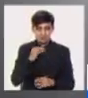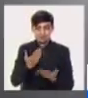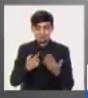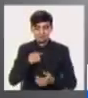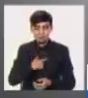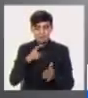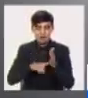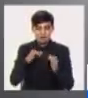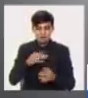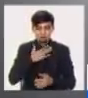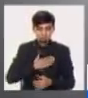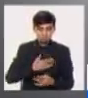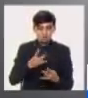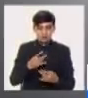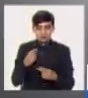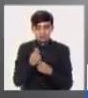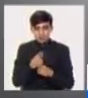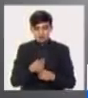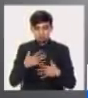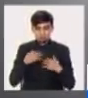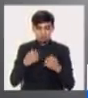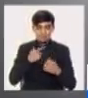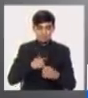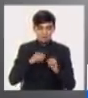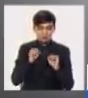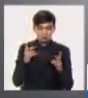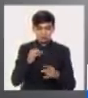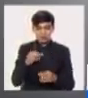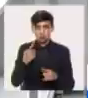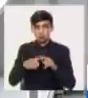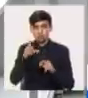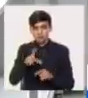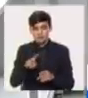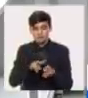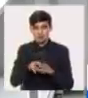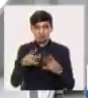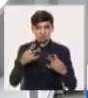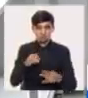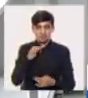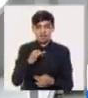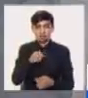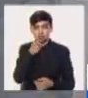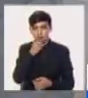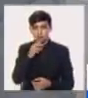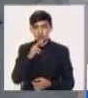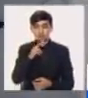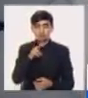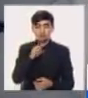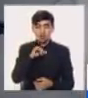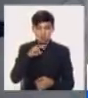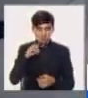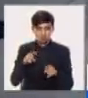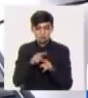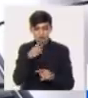аты сабыр, өз-өзіңді күту, басқаның денсаулығына зиян жасамау. Журналист Бану Дәулетбаева да сауатсыз пікірлерге